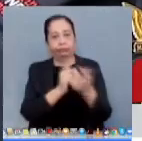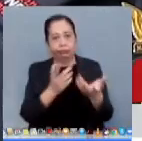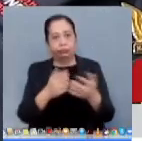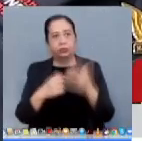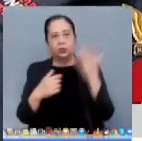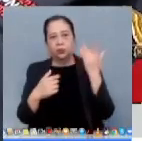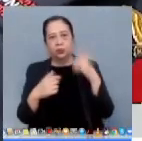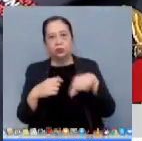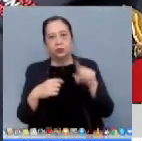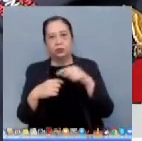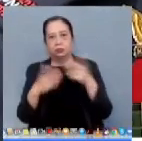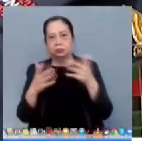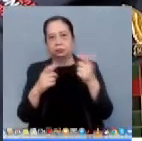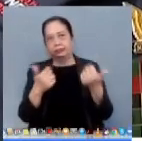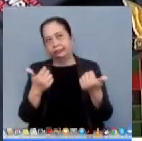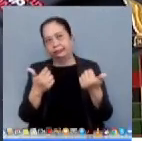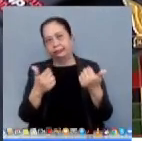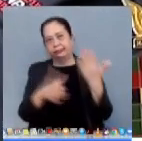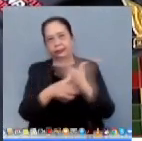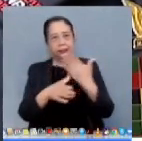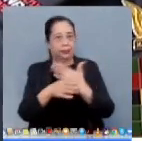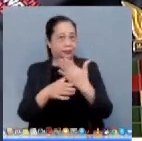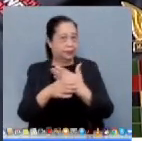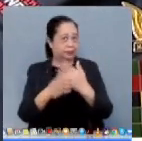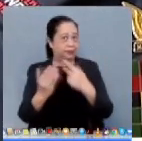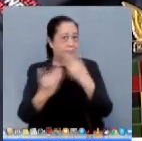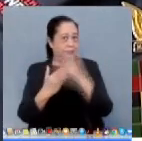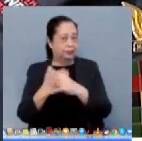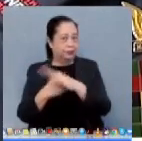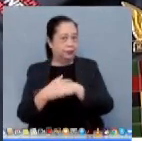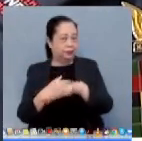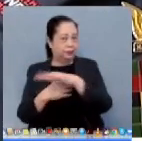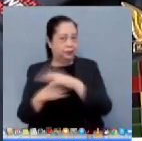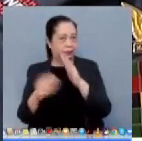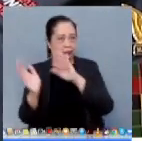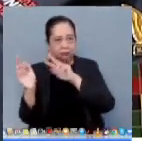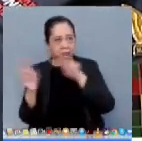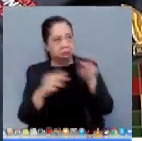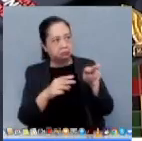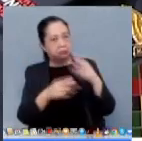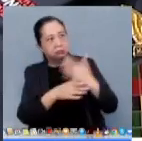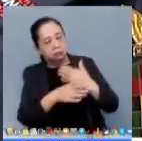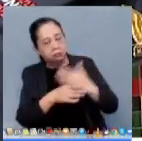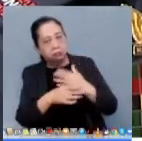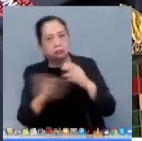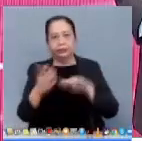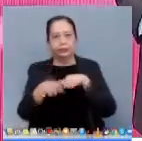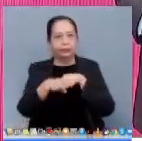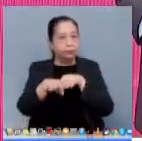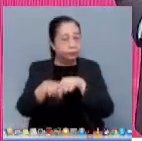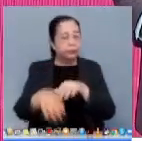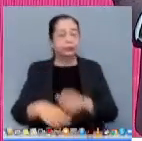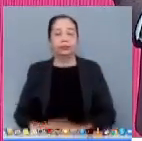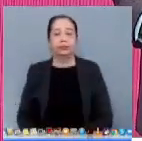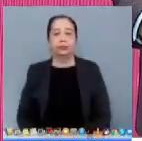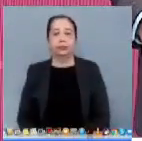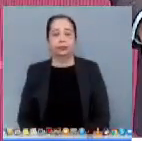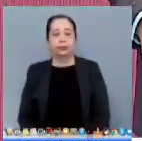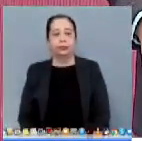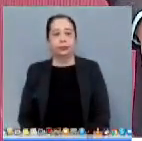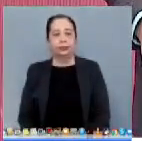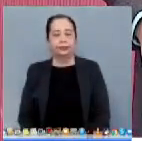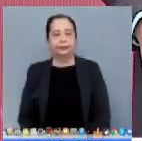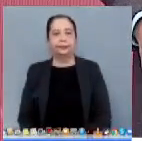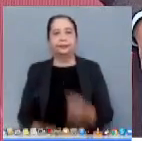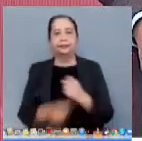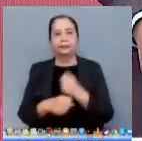sila ay makadisrupt ng attention, sila ay makagulo ng trapiko. Tiniyak ng Overseas